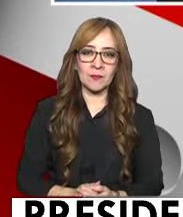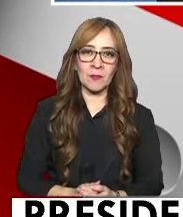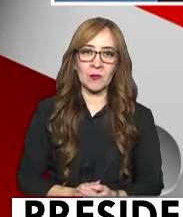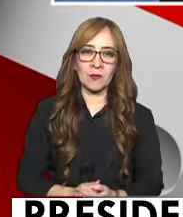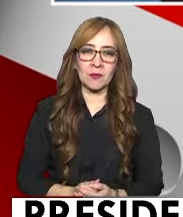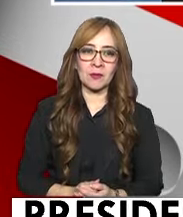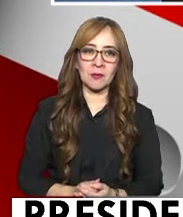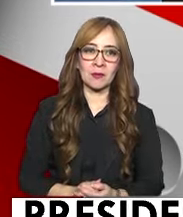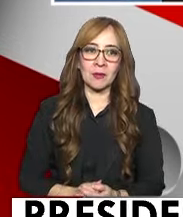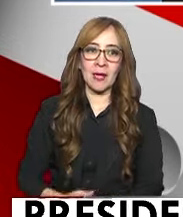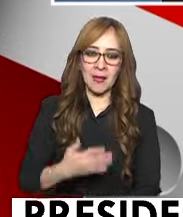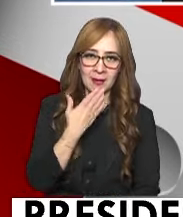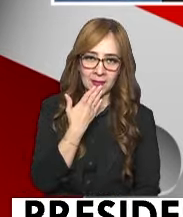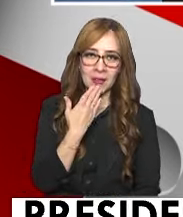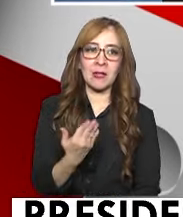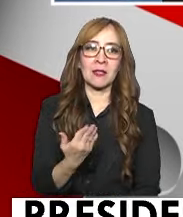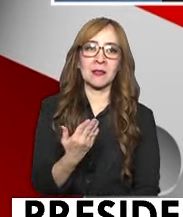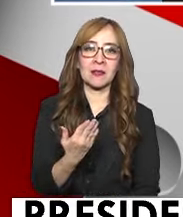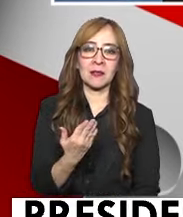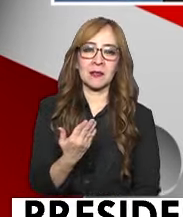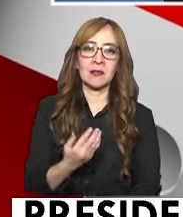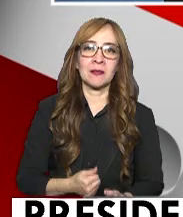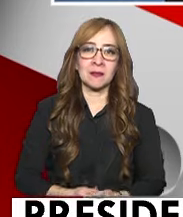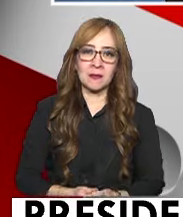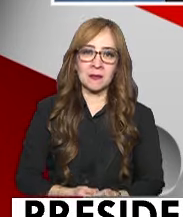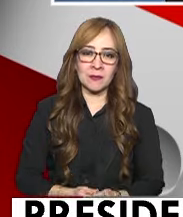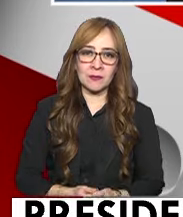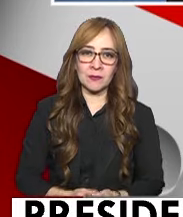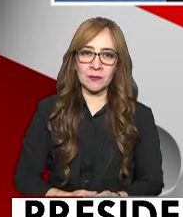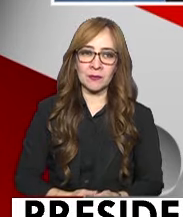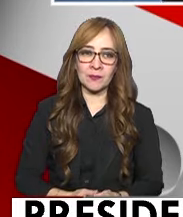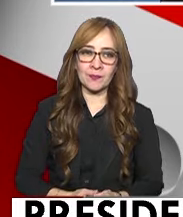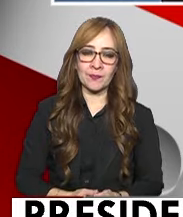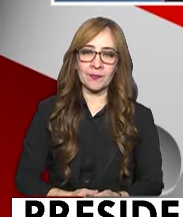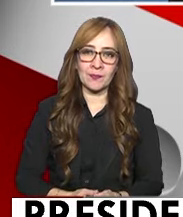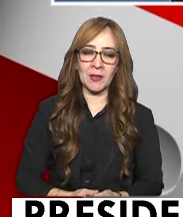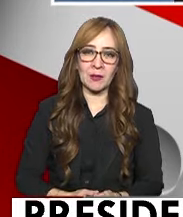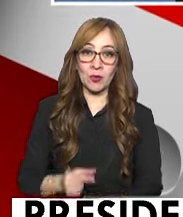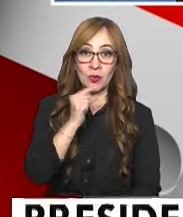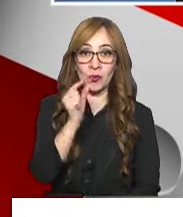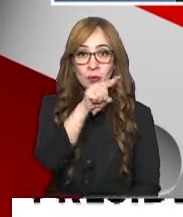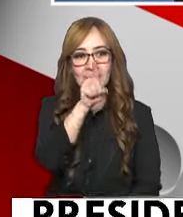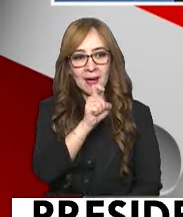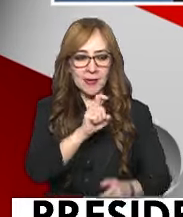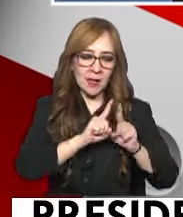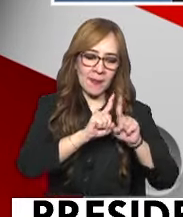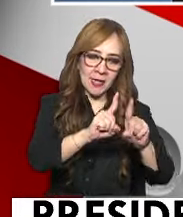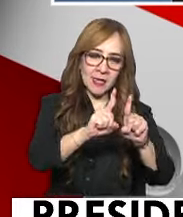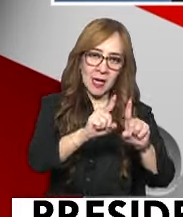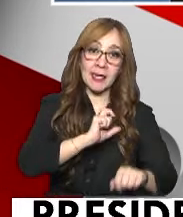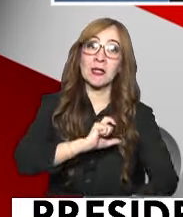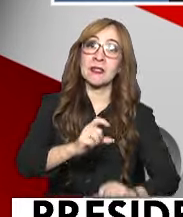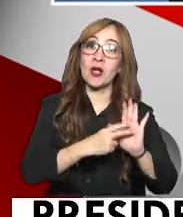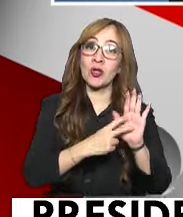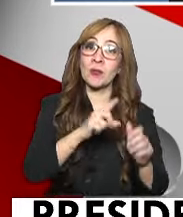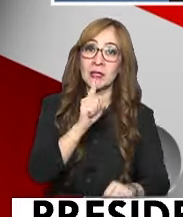silakan Terima kasih atas kesempatan untuk kami menyampaikan pertanyaan kepada paslon